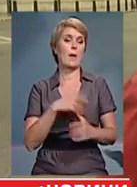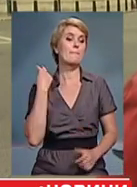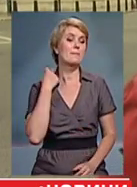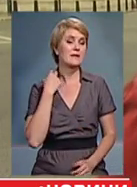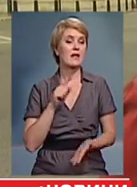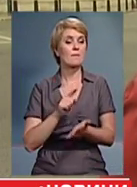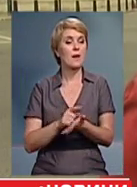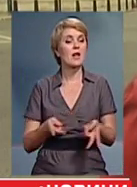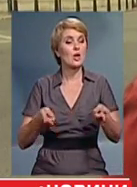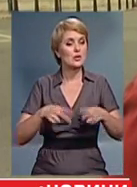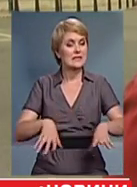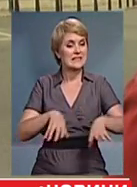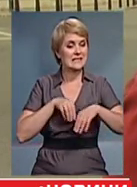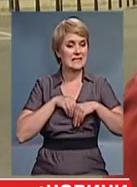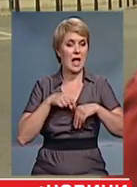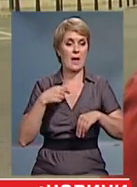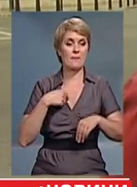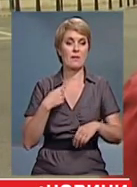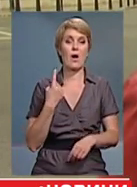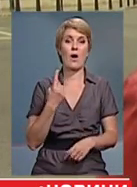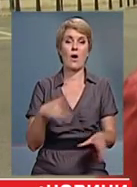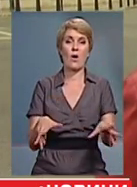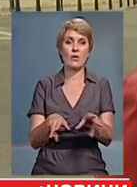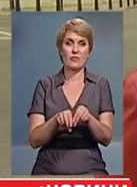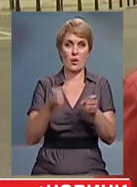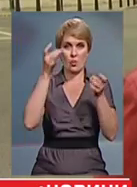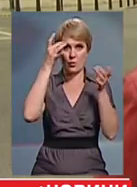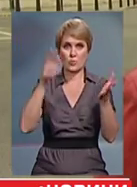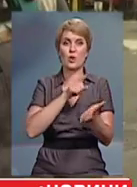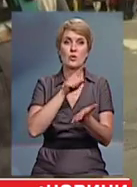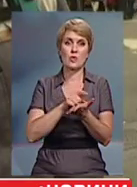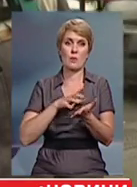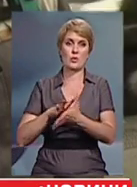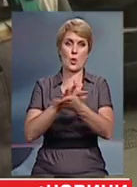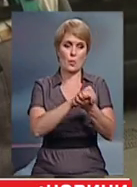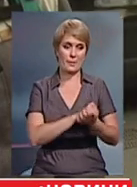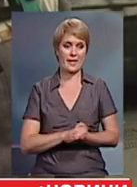Британія має залишитися з нами, тому що всі ми однієї культури і повинні бути об'єднаними.